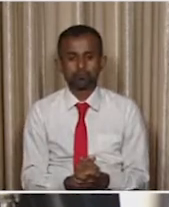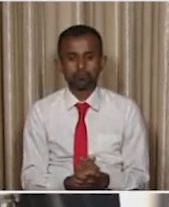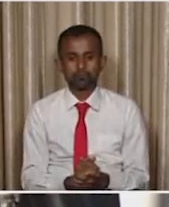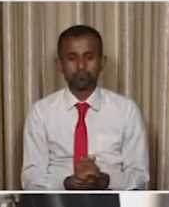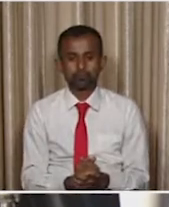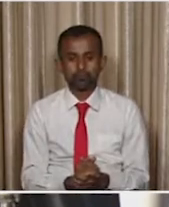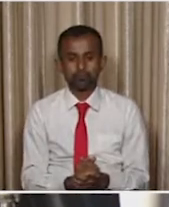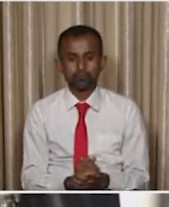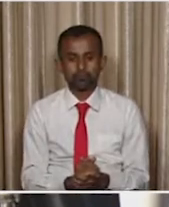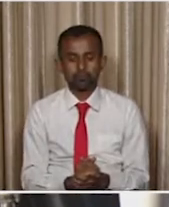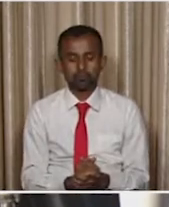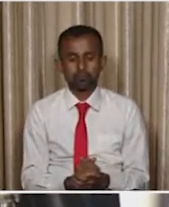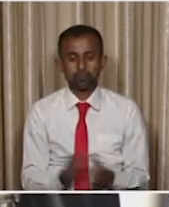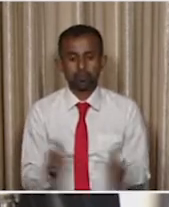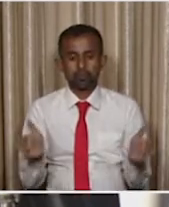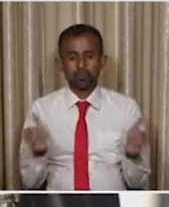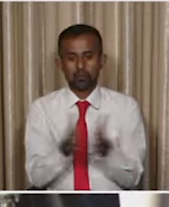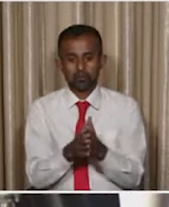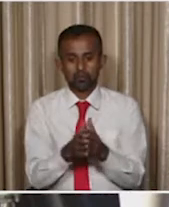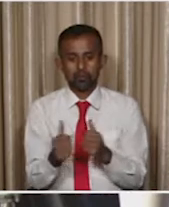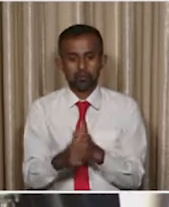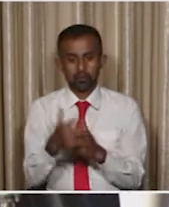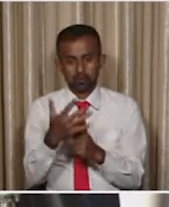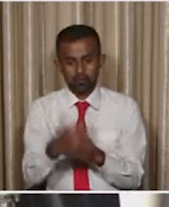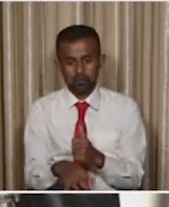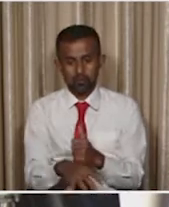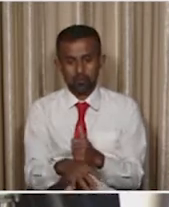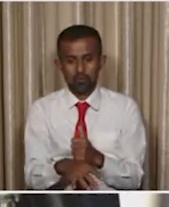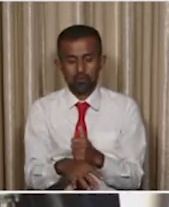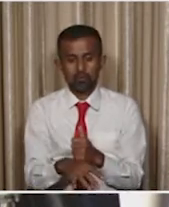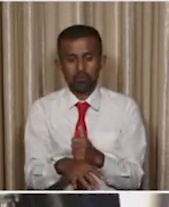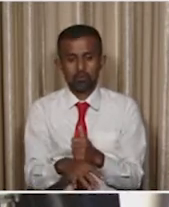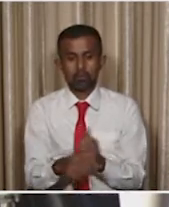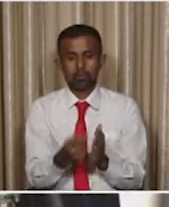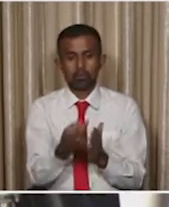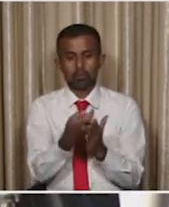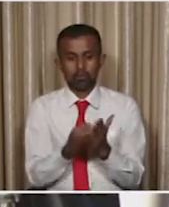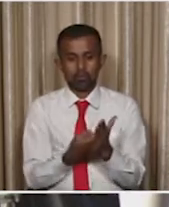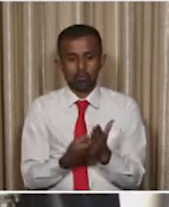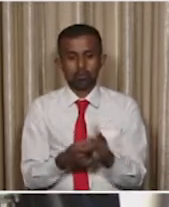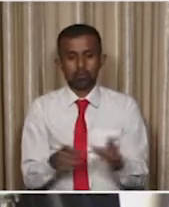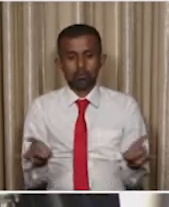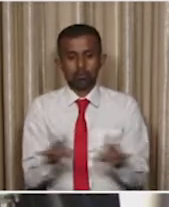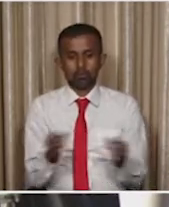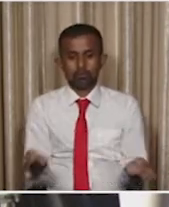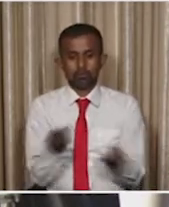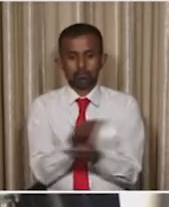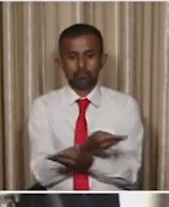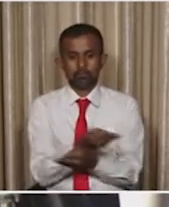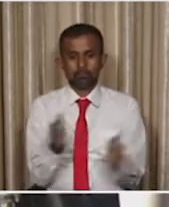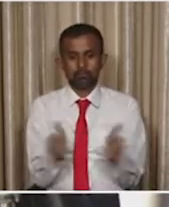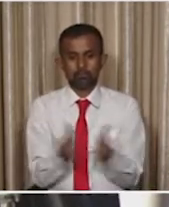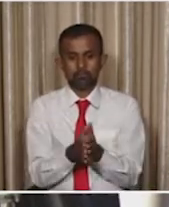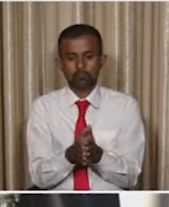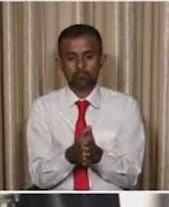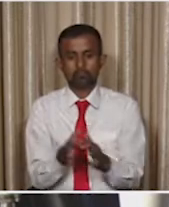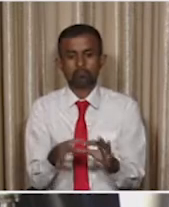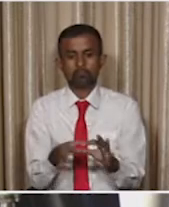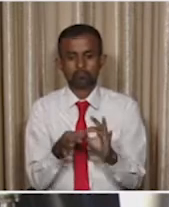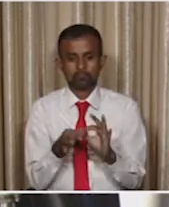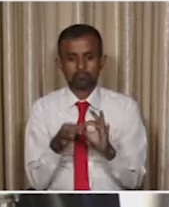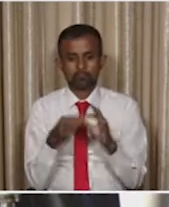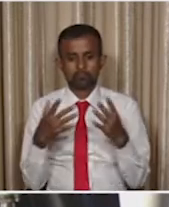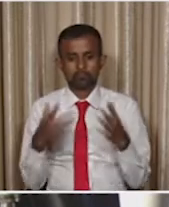ஐக்கியத்தை ஏற்படுத்தி ஒரு சமத்துவத்தை ஏற்படுத்தி இருக்கிறார்கள் அதன் காரணமாக இலங்கை போன்ற ஒடுக்குமுறைக்கு உட்படுகின்ற நாடுகளில் இருந்து தப்பி ஓடுகின்ற